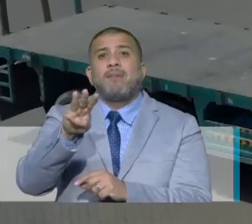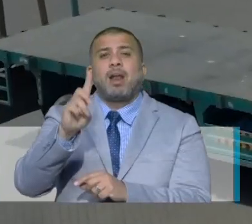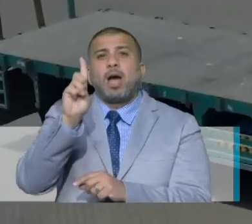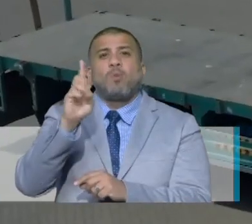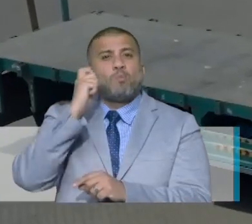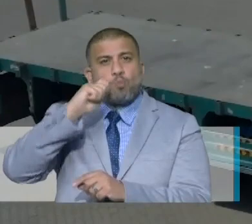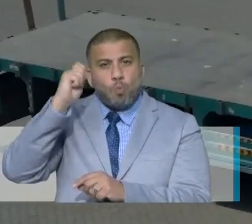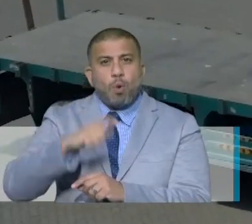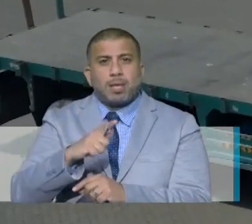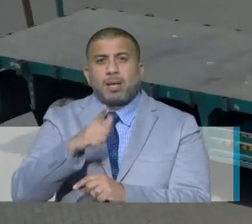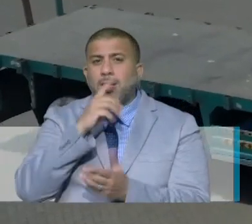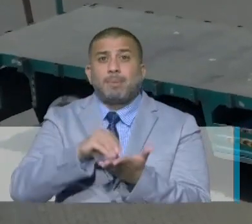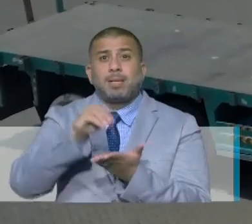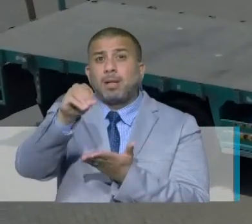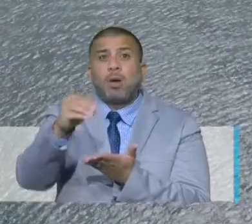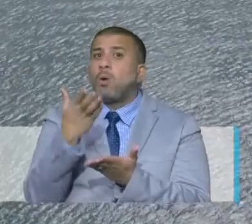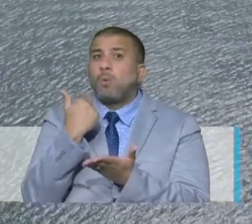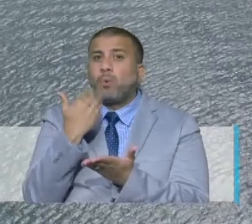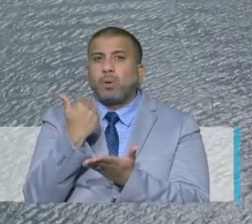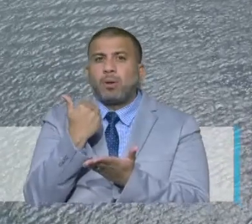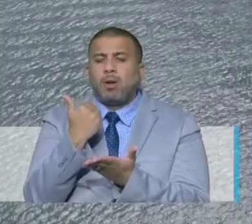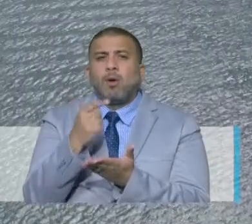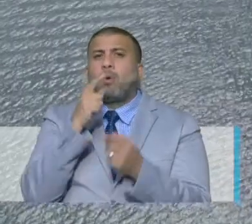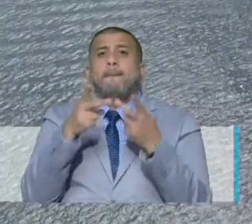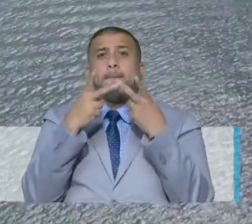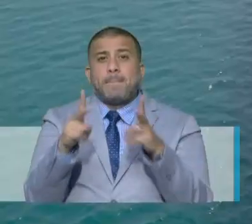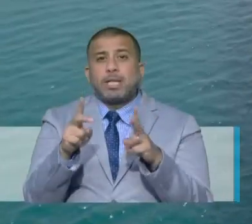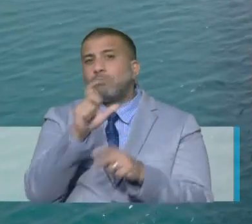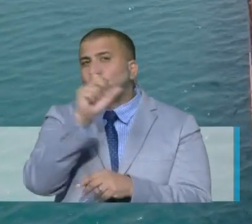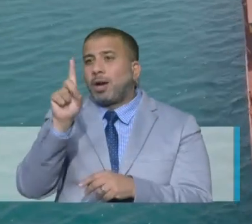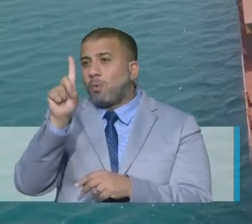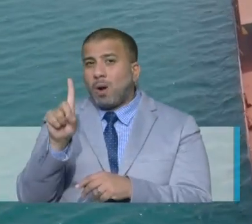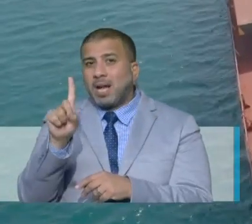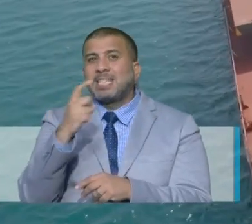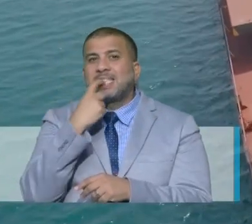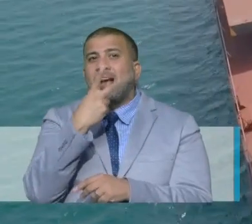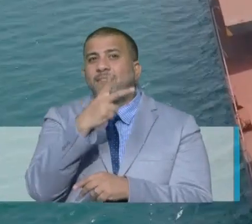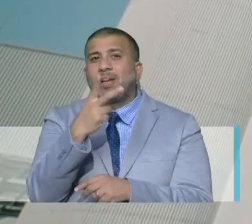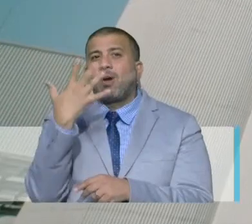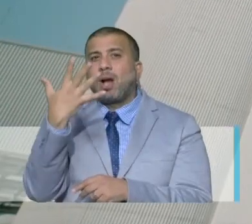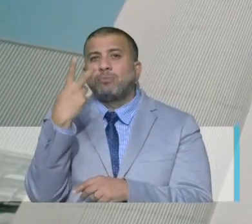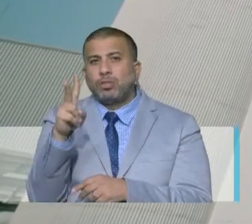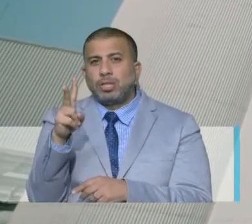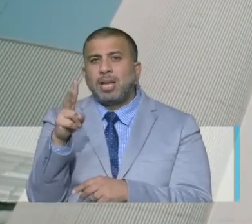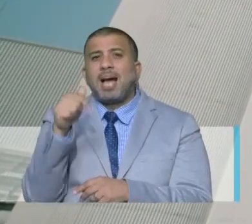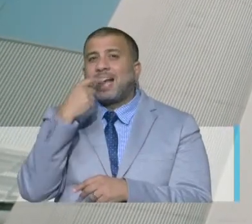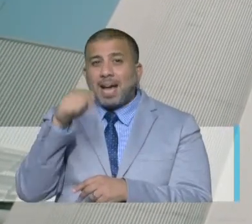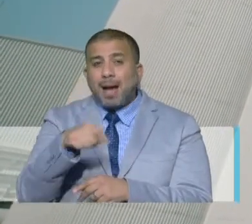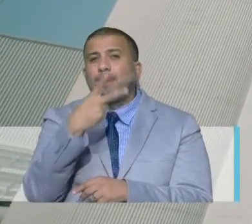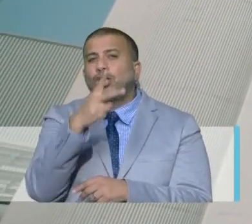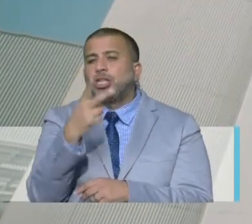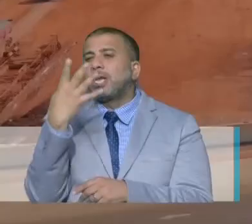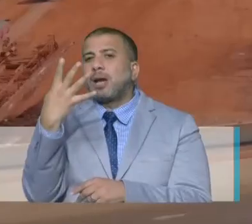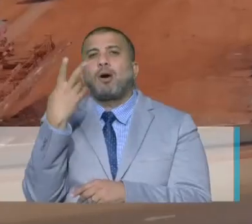درهم عن المواطن الذي لم يتم تعيينه وذلك بدء من ش يناير 2025 عن